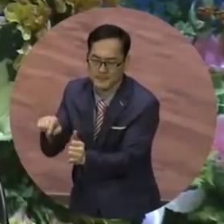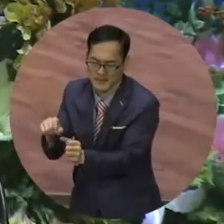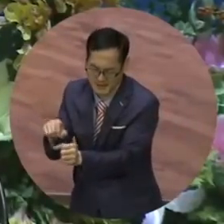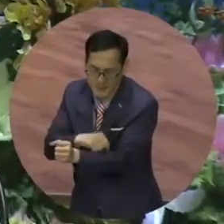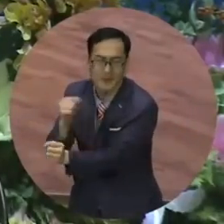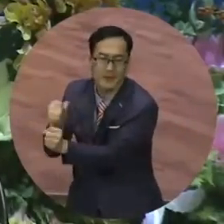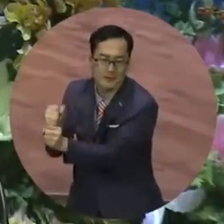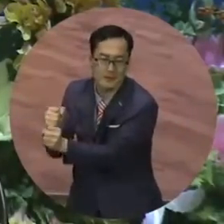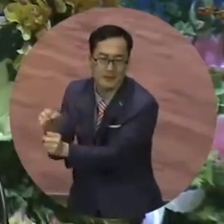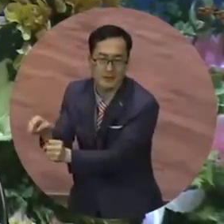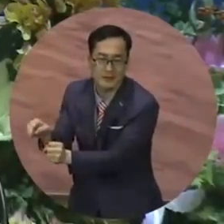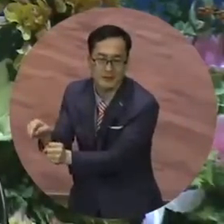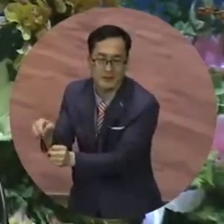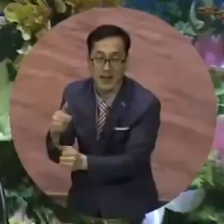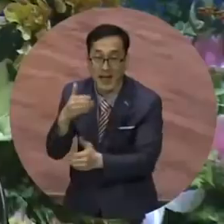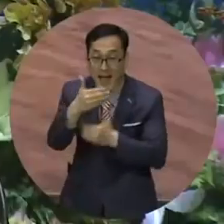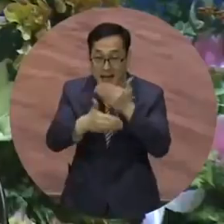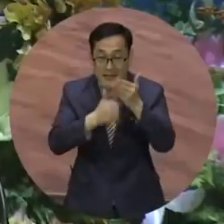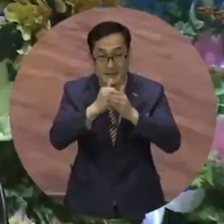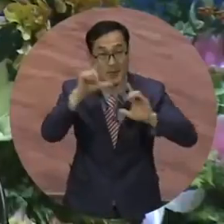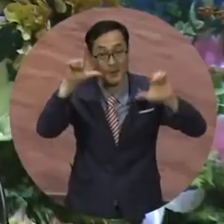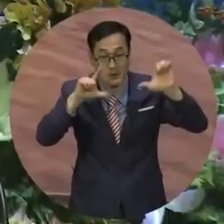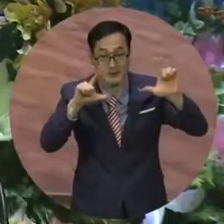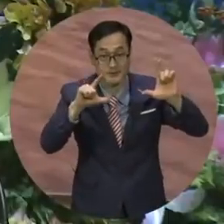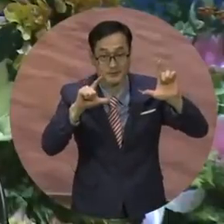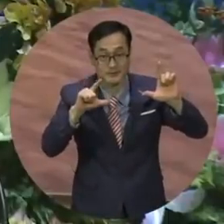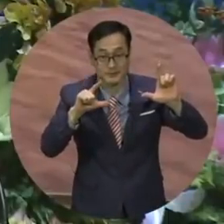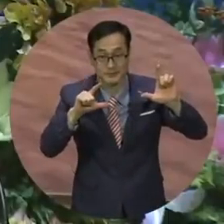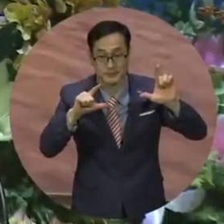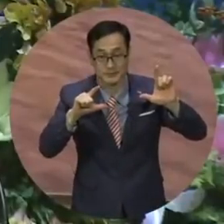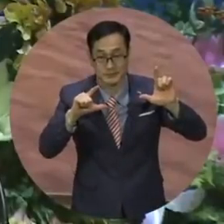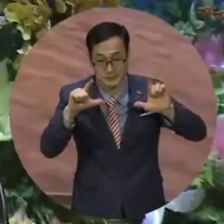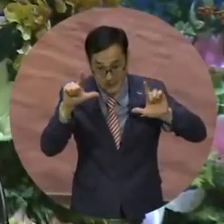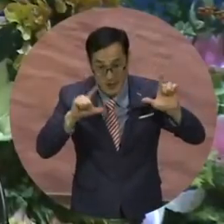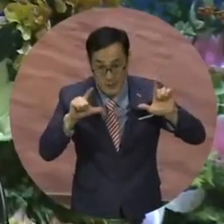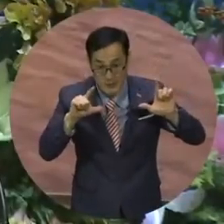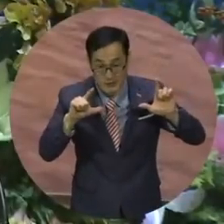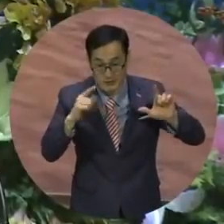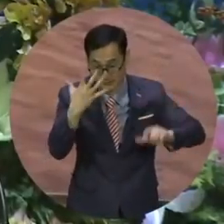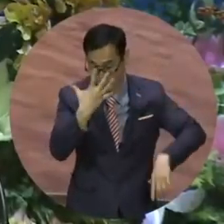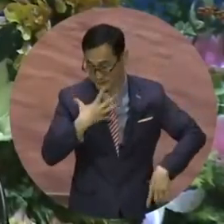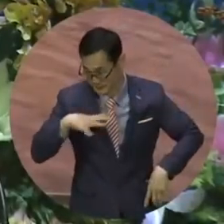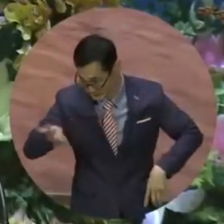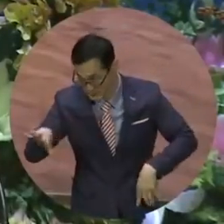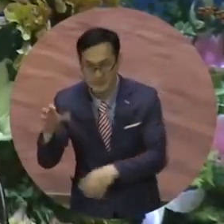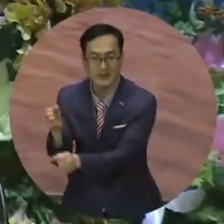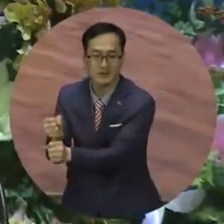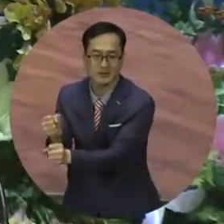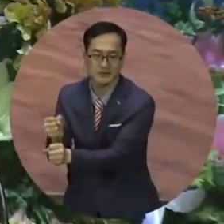형상으로 인간을 창조했다 그랬어요. 하나님의 형상으로 인간을 창조했다.